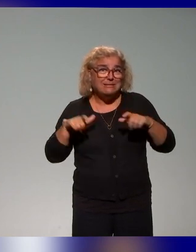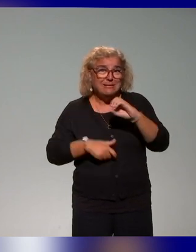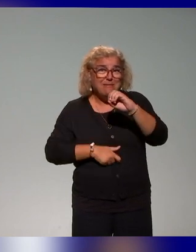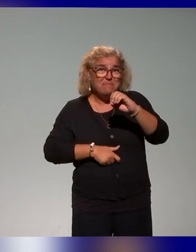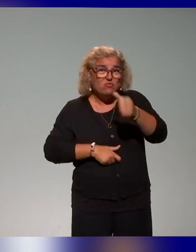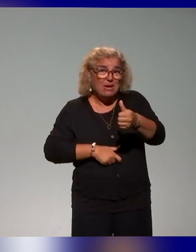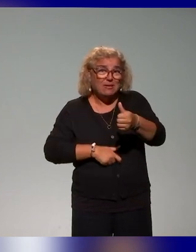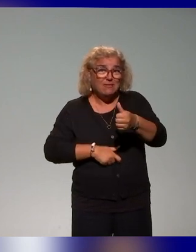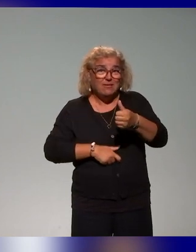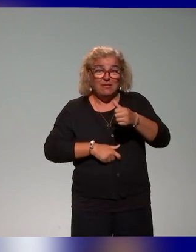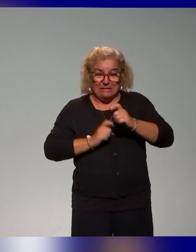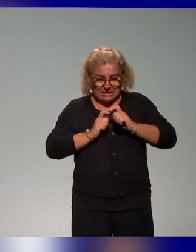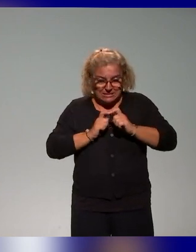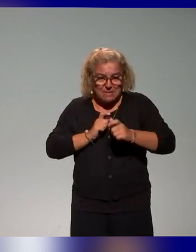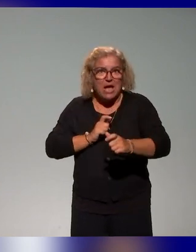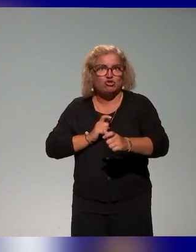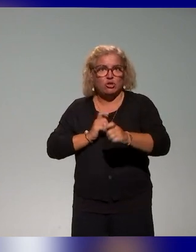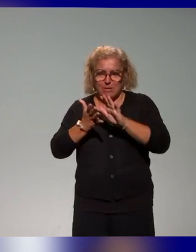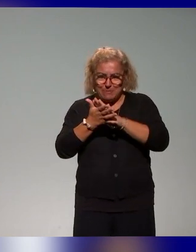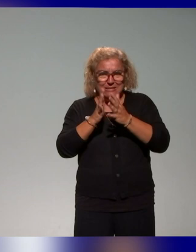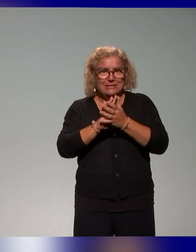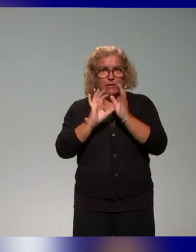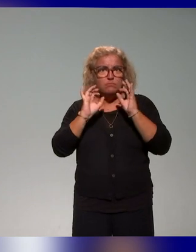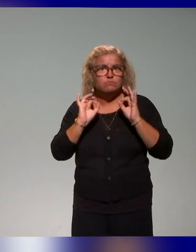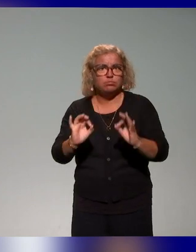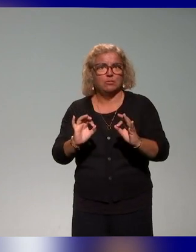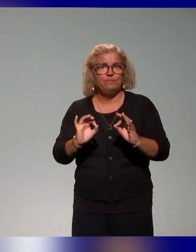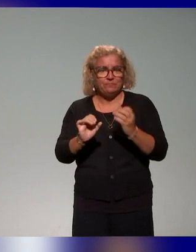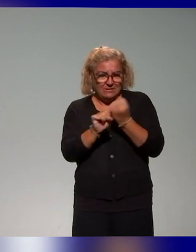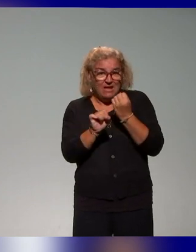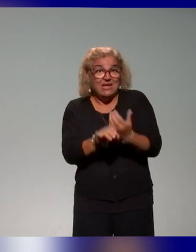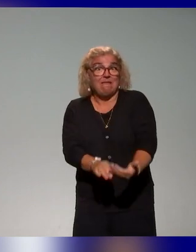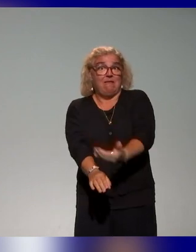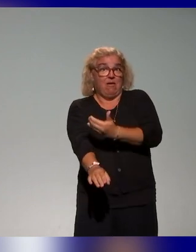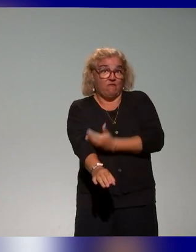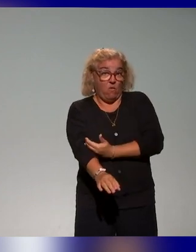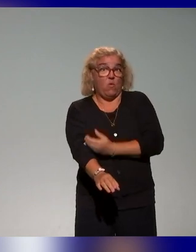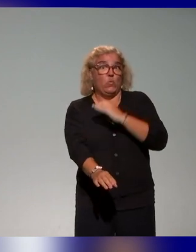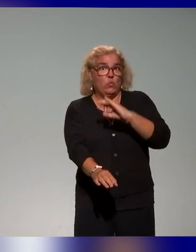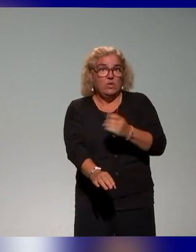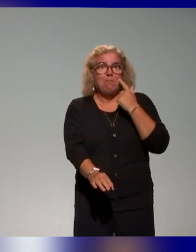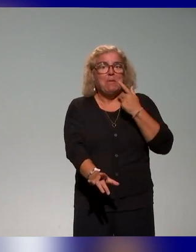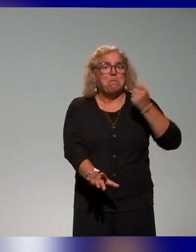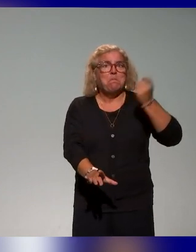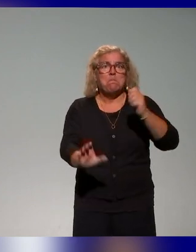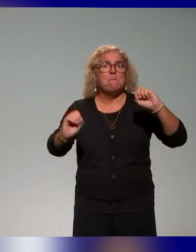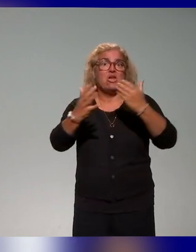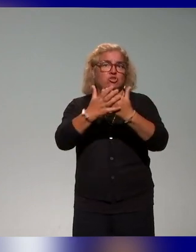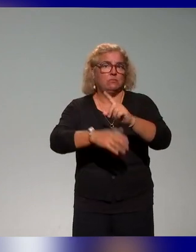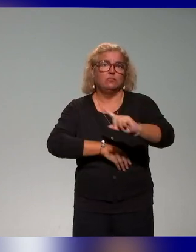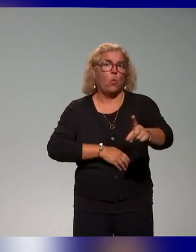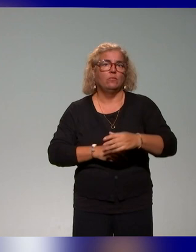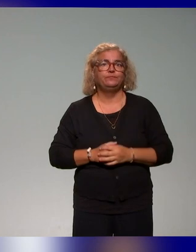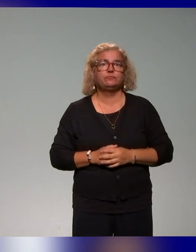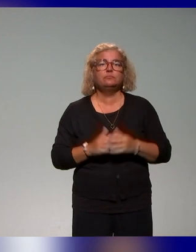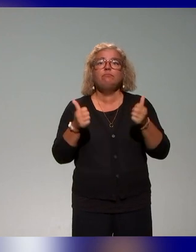une démarche. C'est des bonnes pratiques, c'est un travail en transversalité, c'est un travail en amont. Et quand, avec mon lecteur d'écran et ma plage braille,